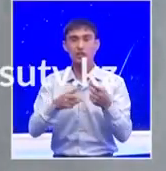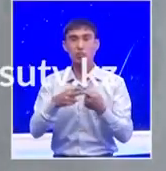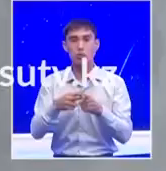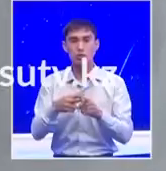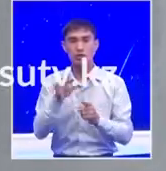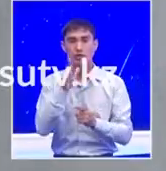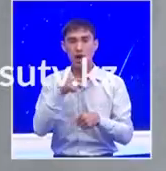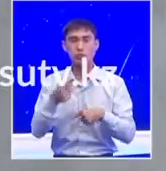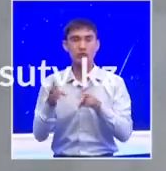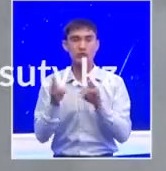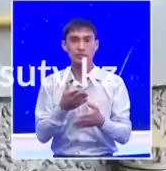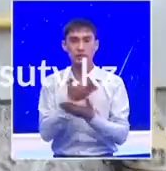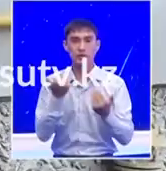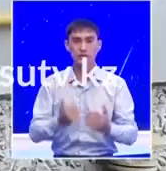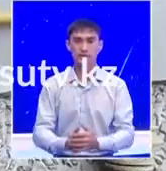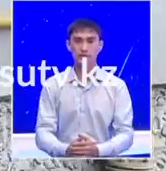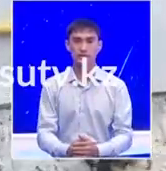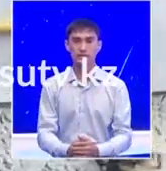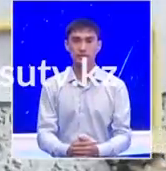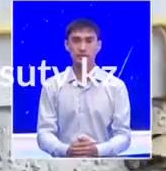полчаса. Обошлось без жертв.